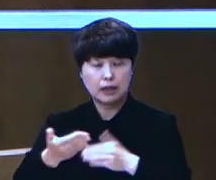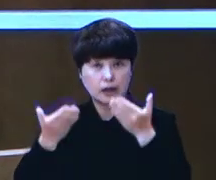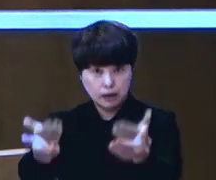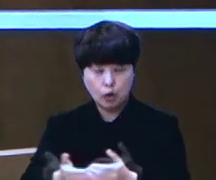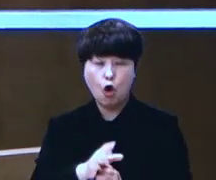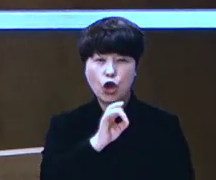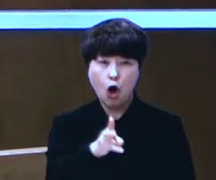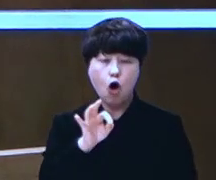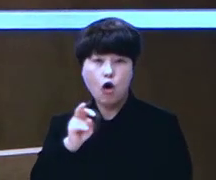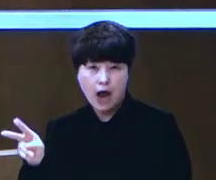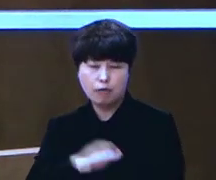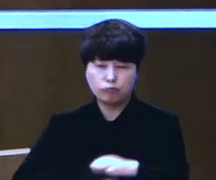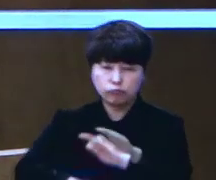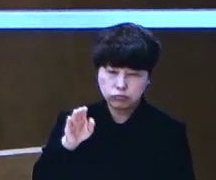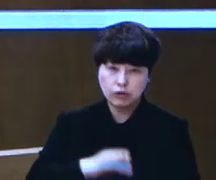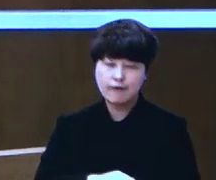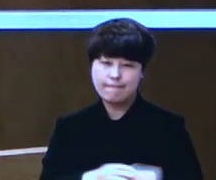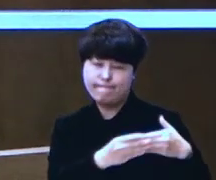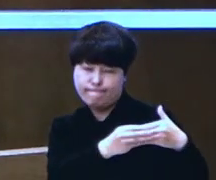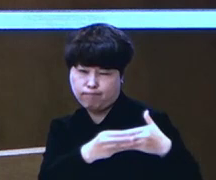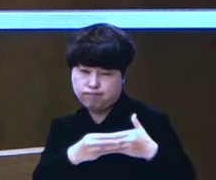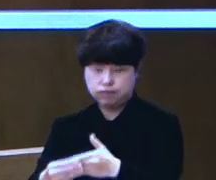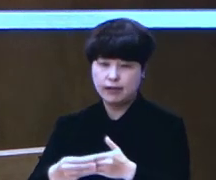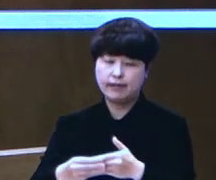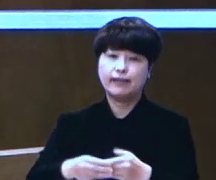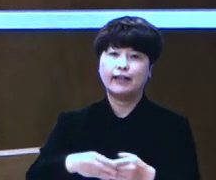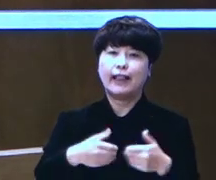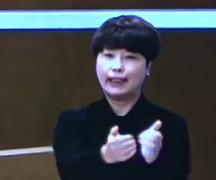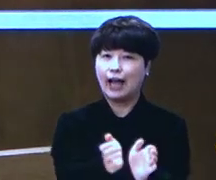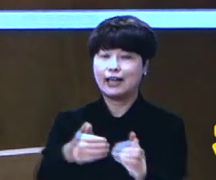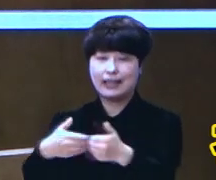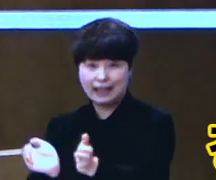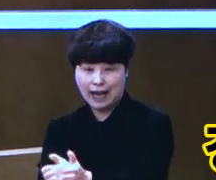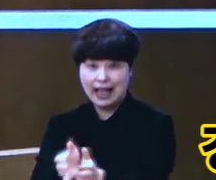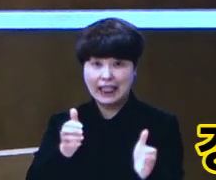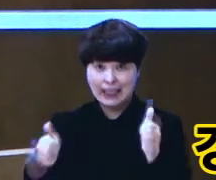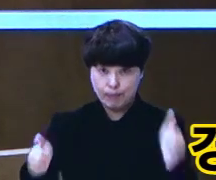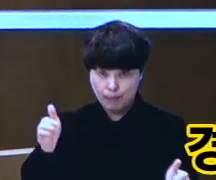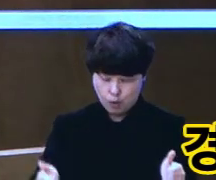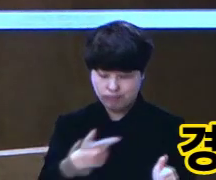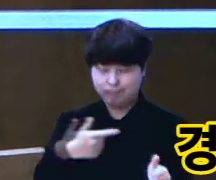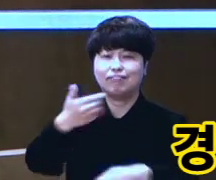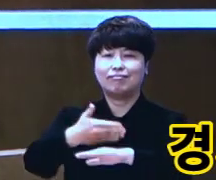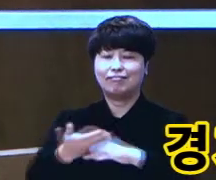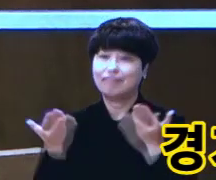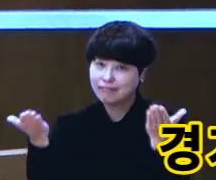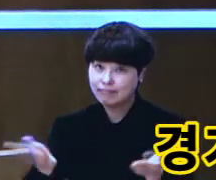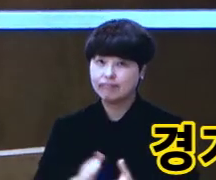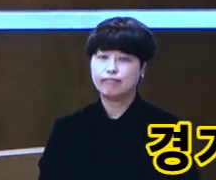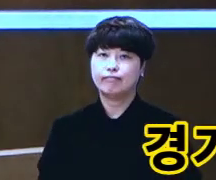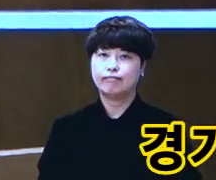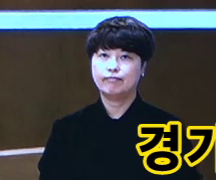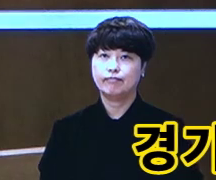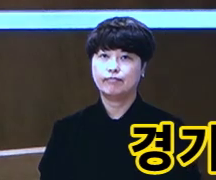간 극적인 합의를 이끌어내 주신 양당 대표 의원님들께도 감사의 인사를 전합니다.